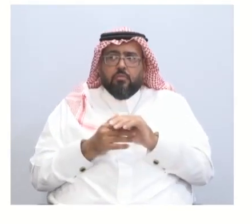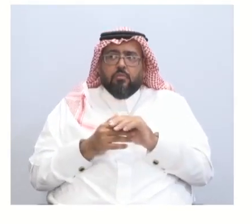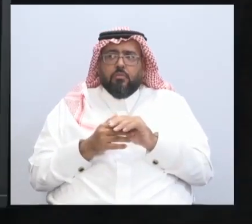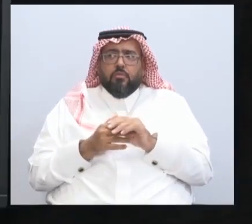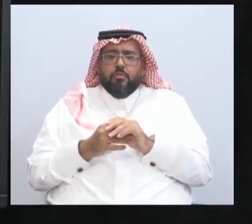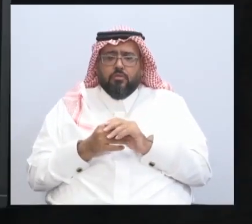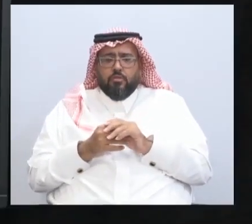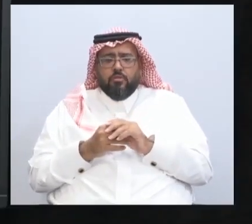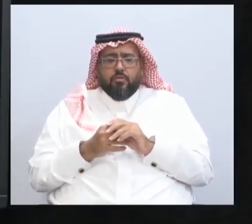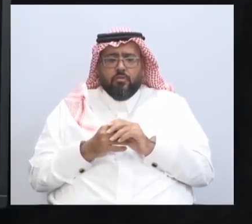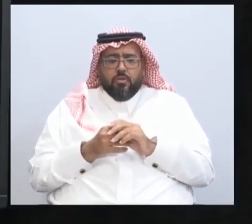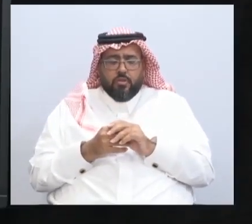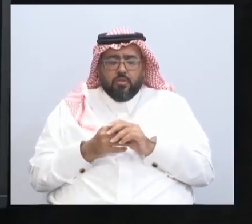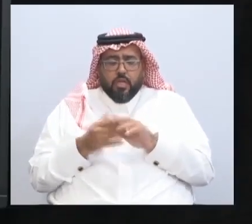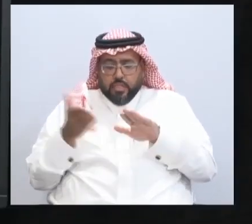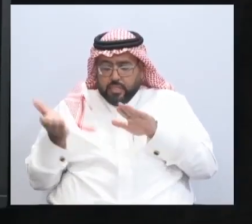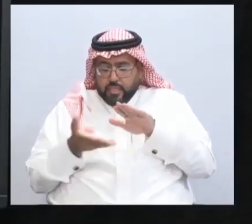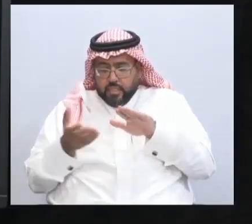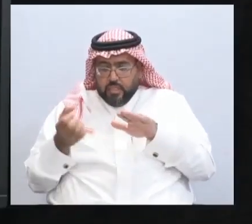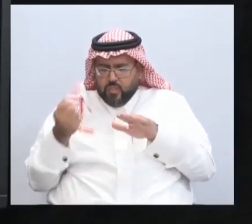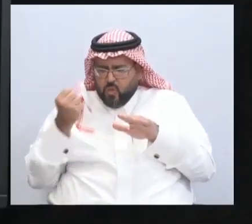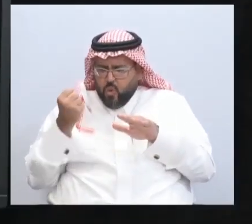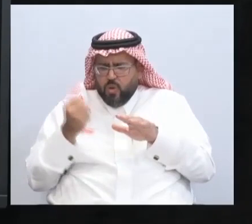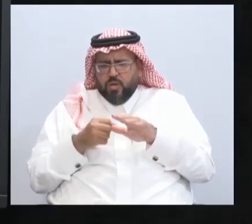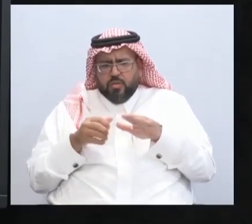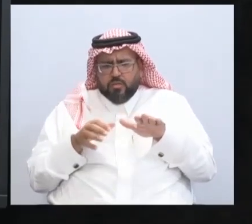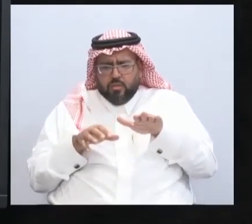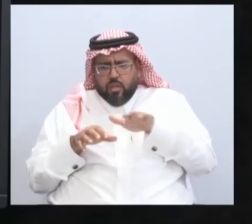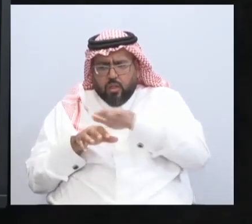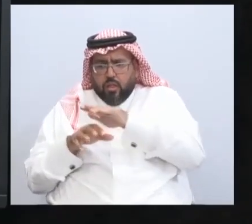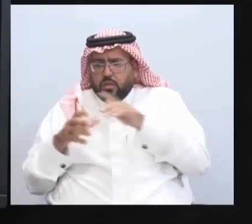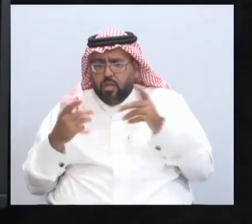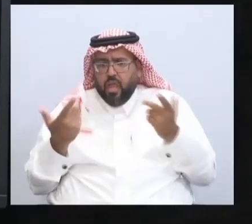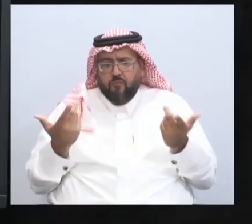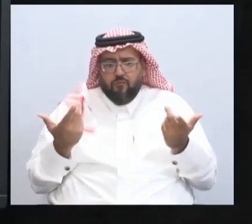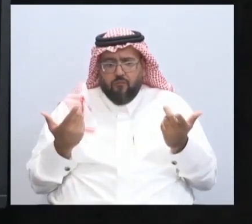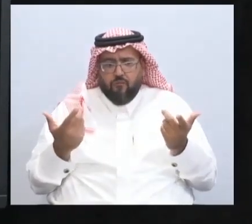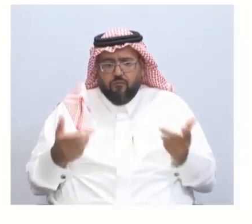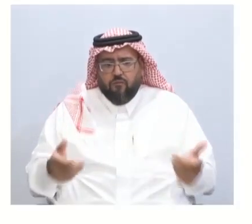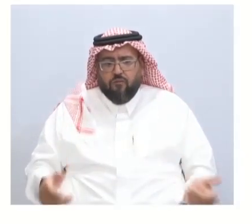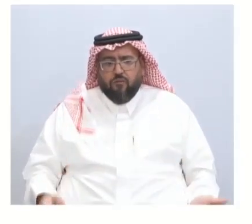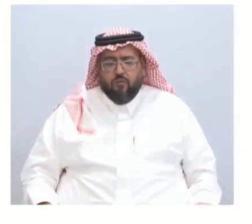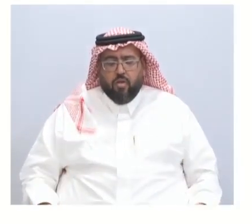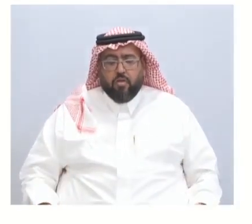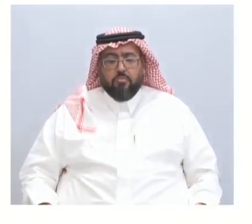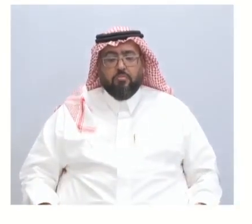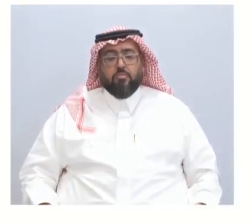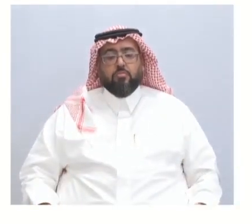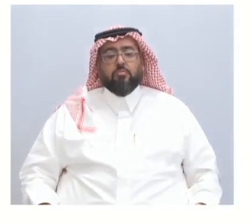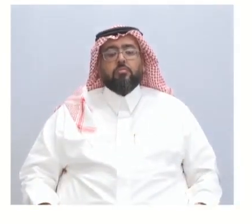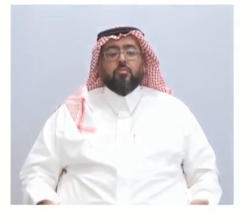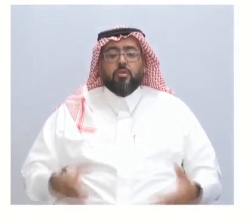عبر شيء صلب ايضا عزيزي الطالب عزيزتي الطالبه بسبب